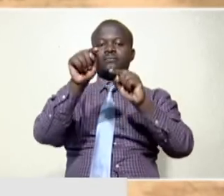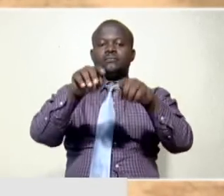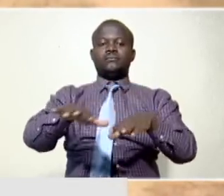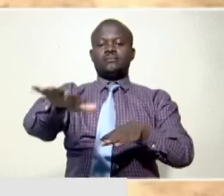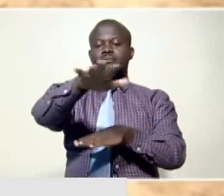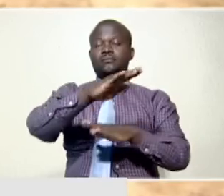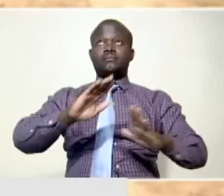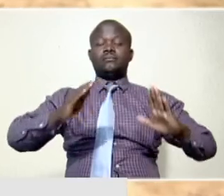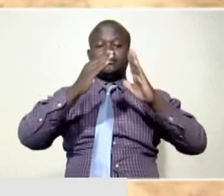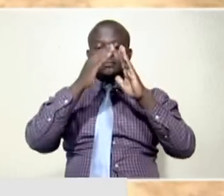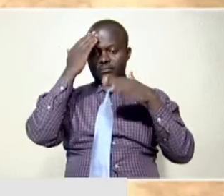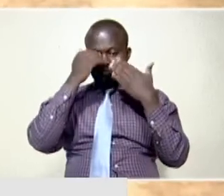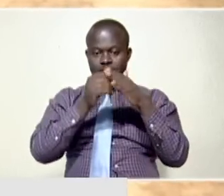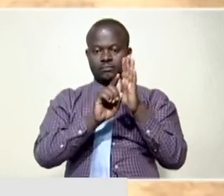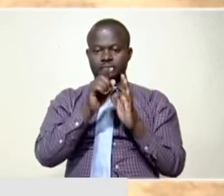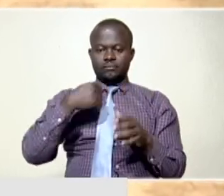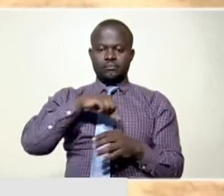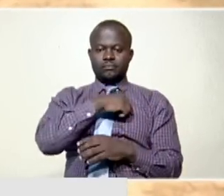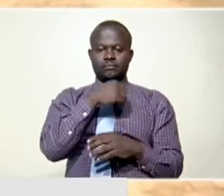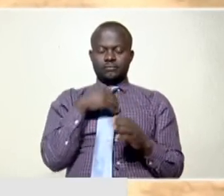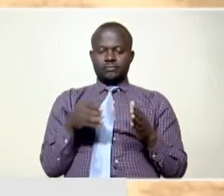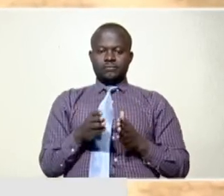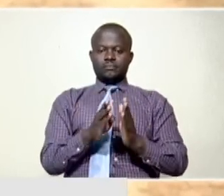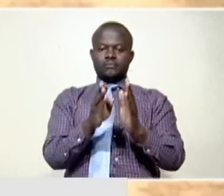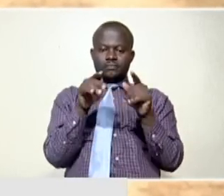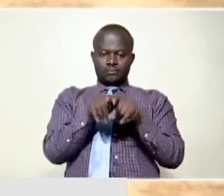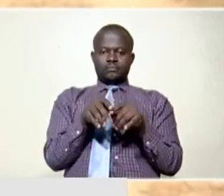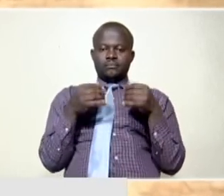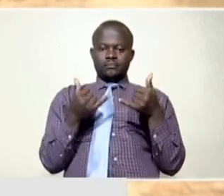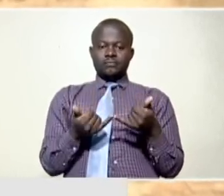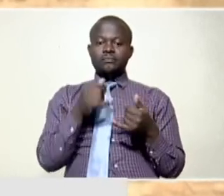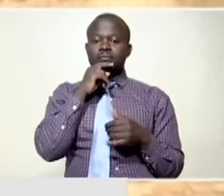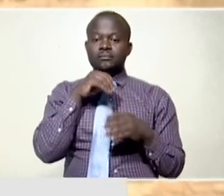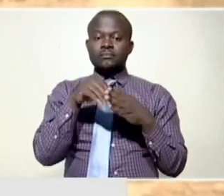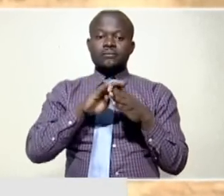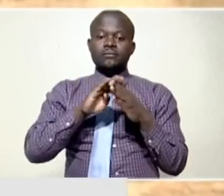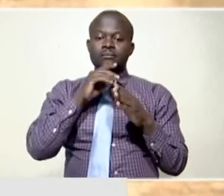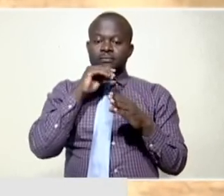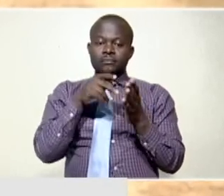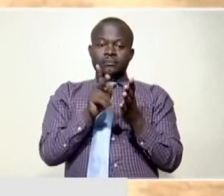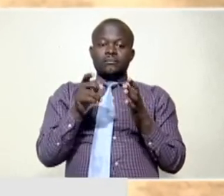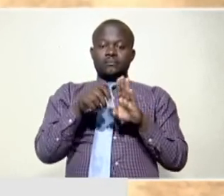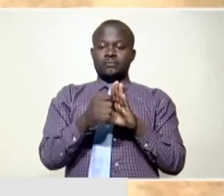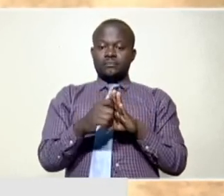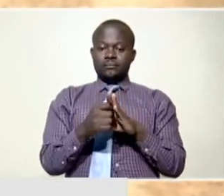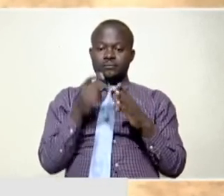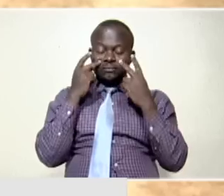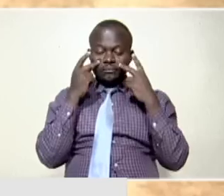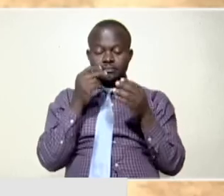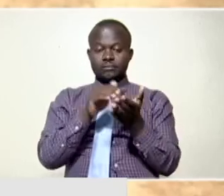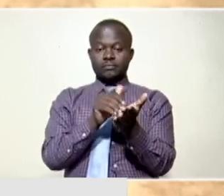hejuru imusozi kuko iterambere dufite n'uyu muhanda nk'ubu ngubu hari umugabo w'umushoramari ujye ugura ibitoki tukabona